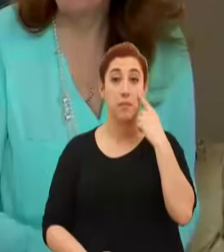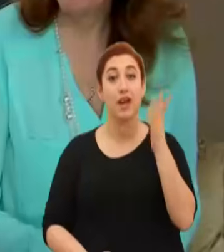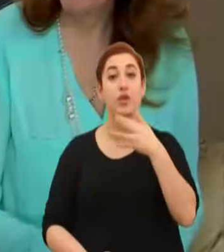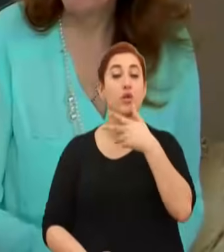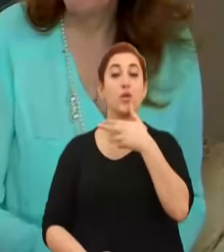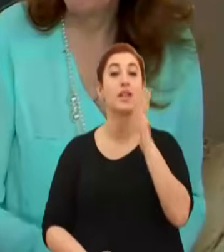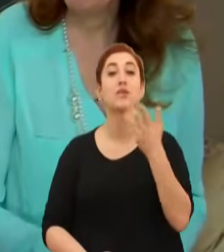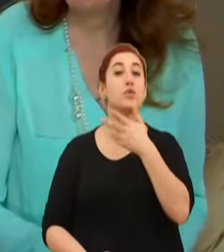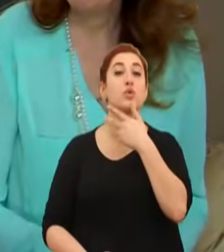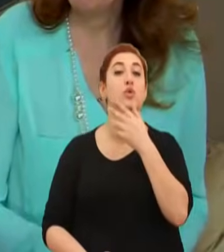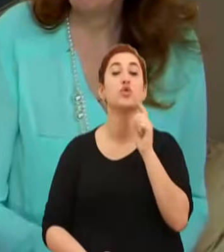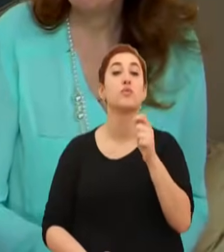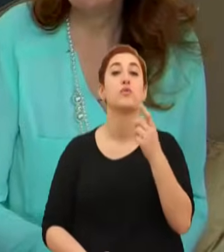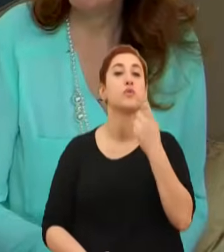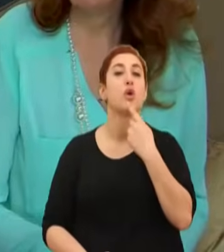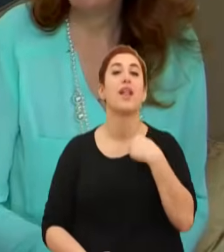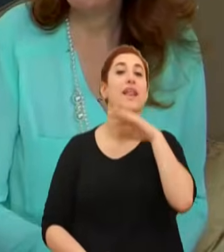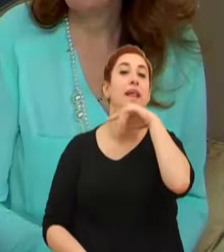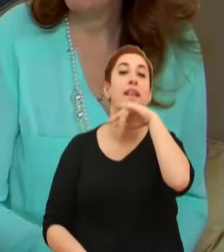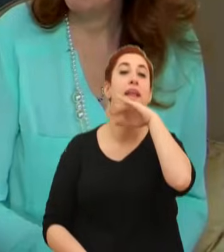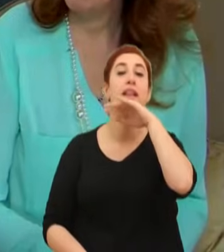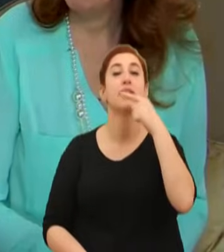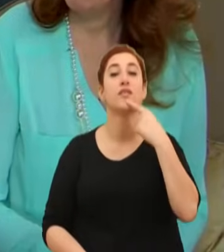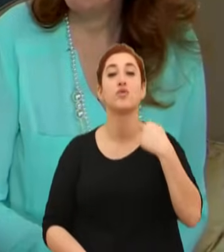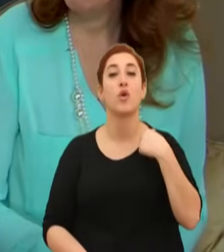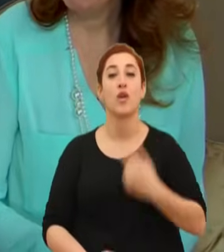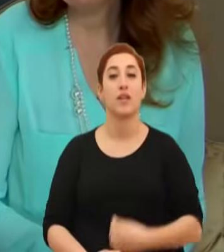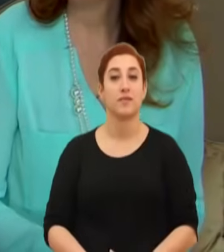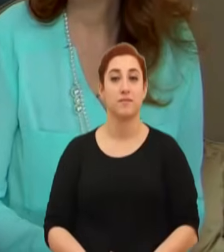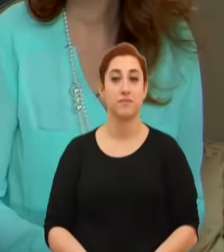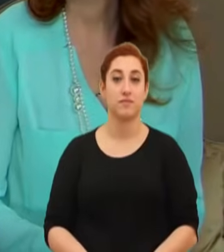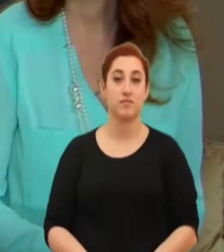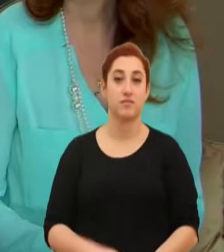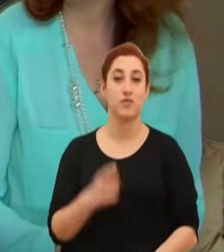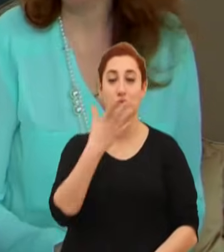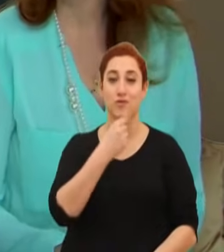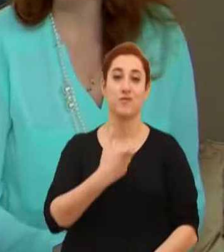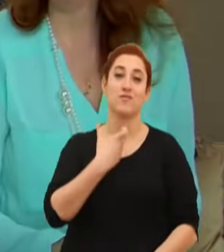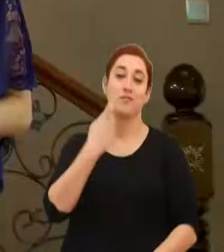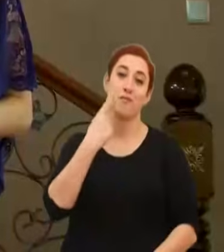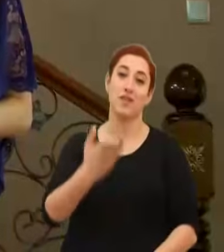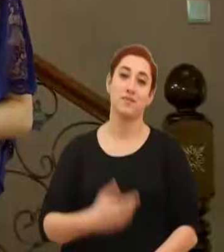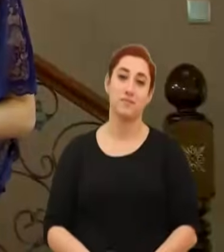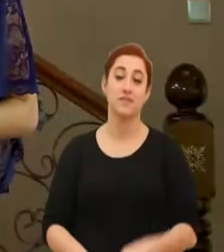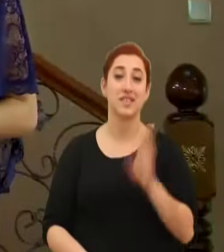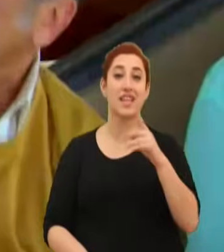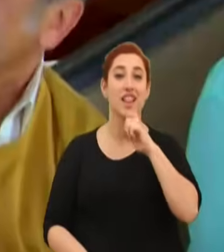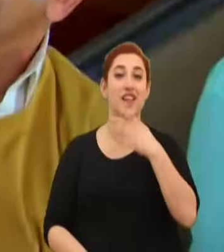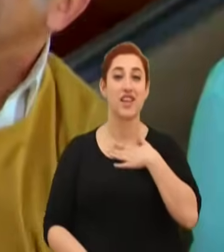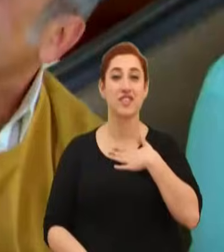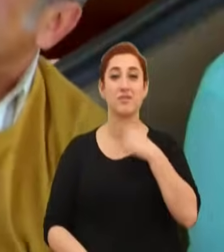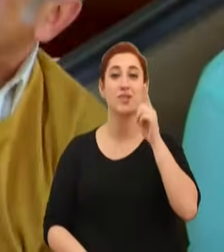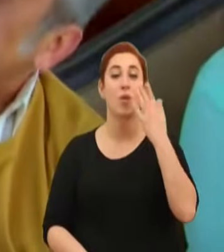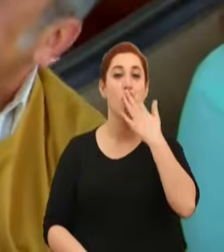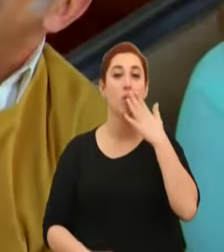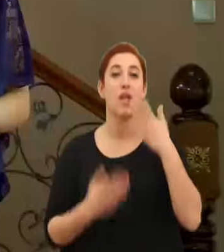bu dünyada seni en çok kim seviyor? Bir söyle bakalım dedeye. He? Dede seviyor değil mi? Ha bunun yakışıklılığına bir bakın ya. Şey dayıcım,